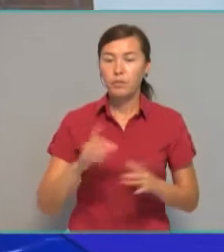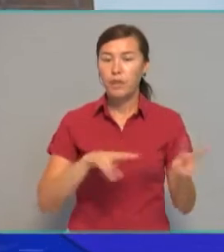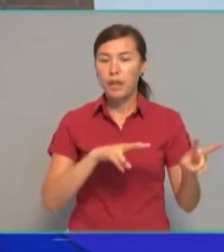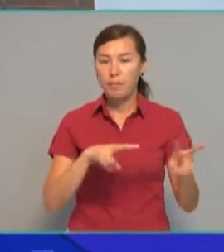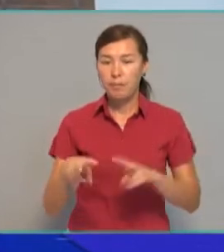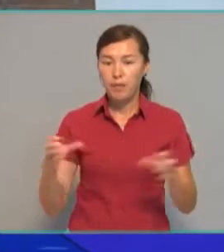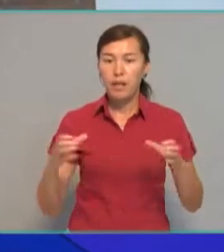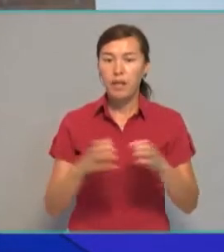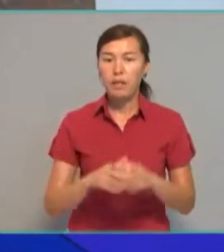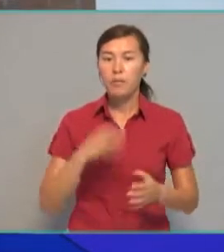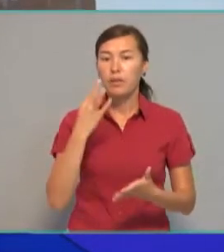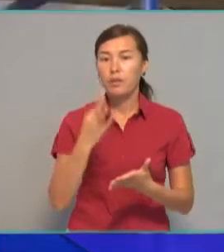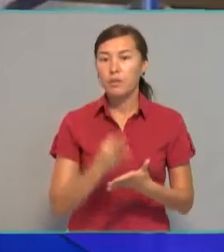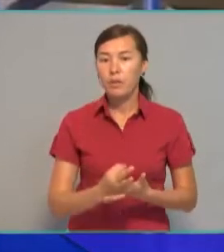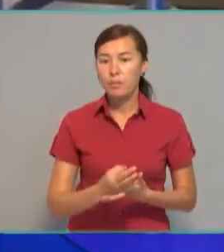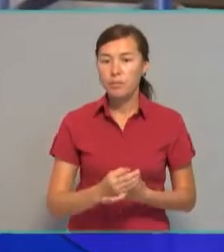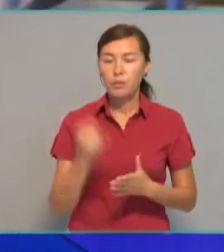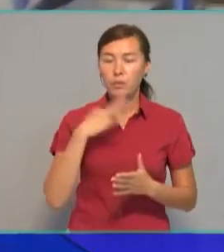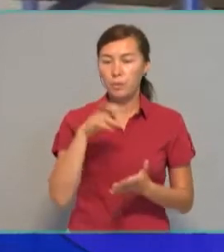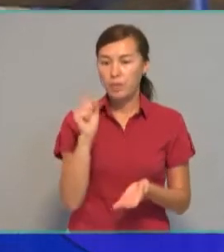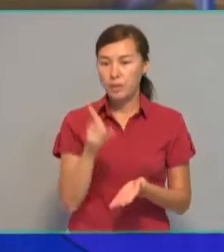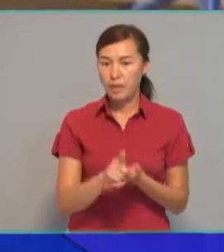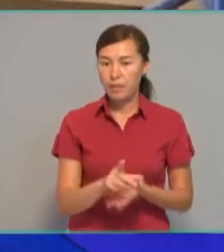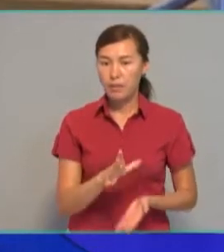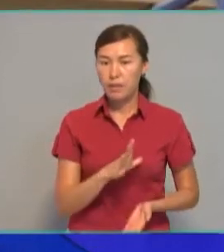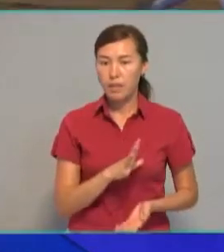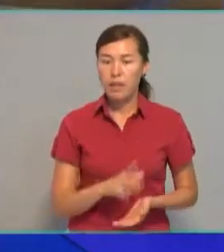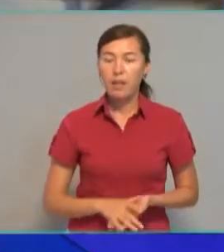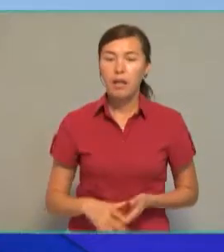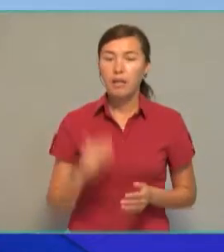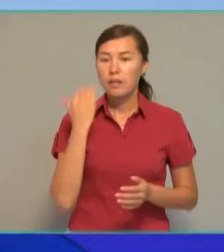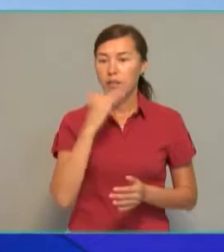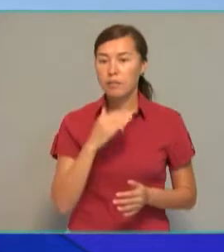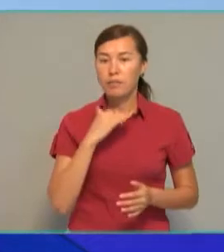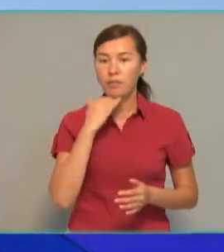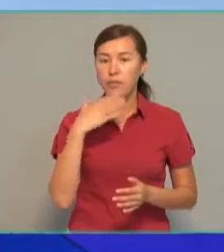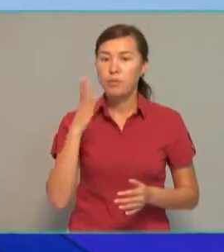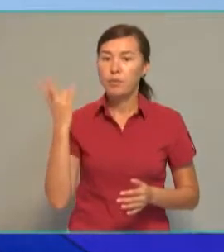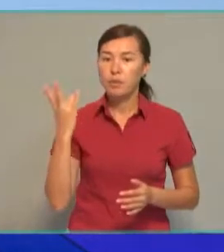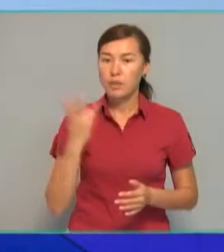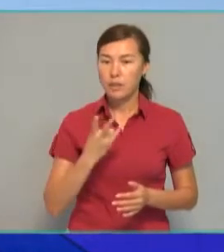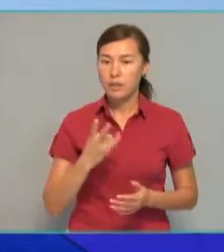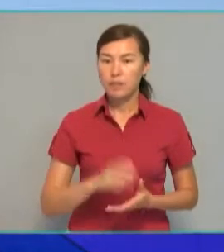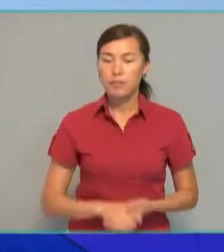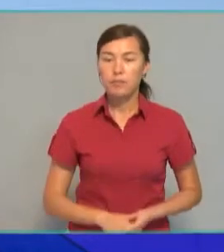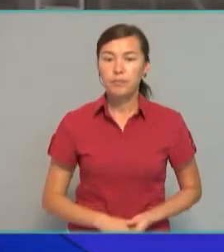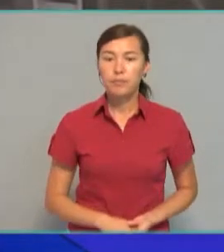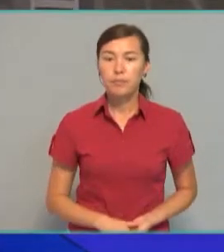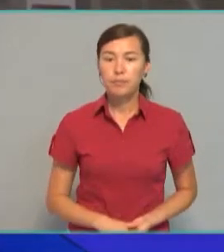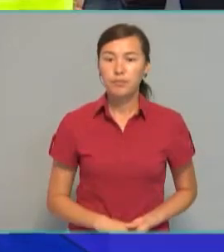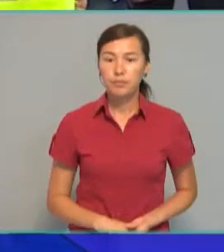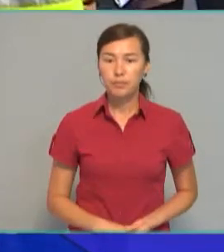бақылап мердігер компания жауаптыларына бір қатар тапсырмалар жүктеді. Сапа бас назарда болуын міндеттеді.